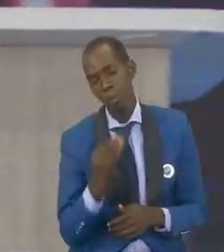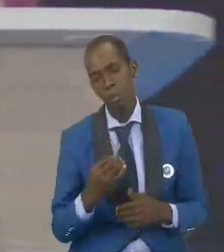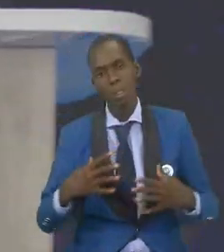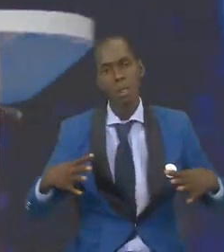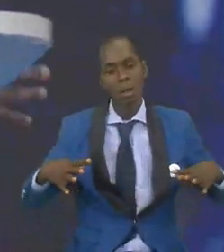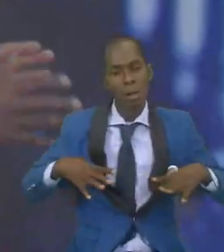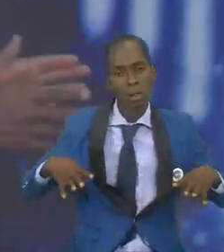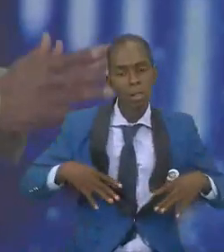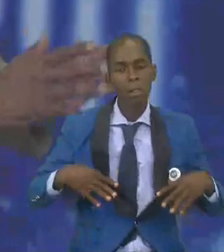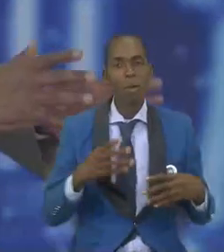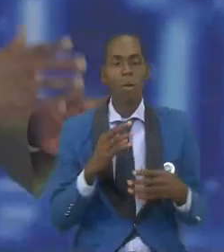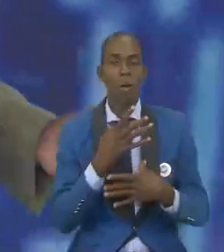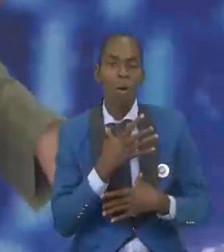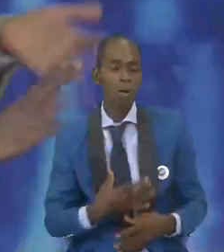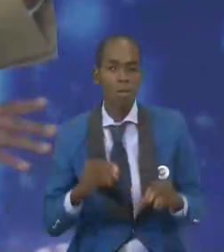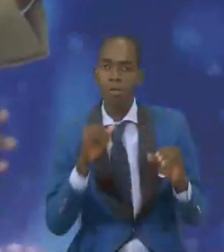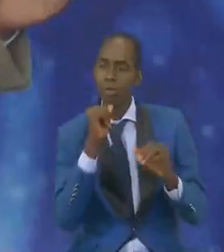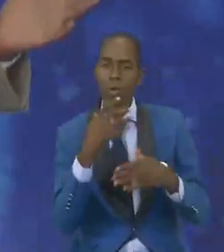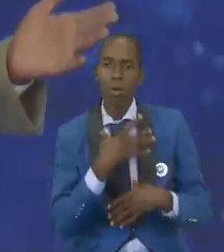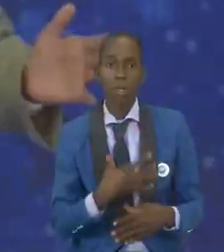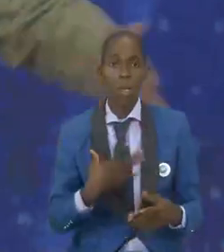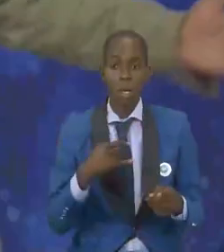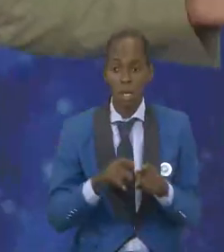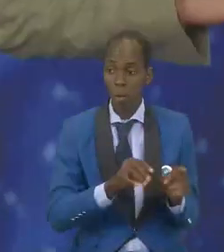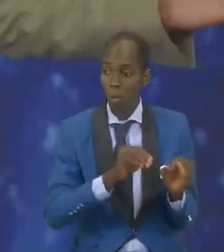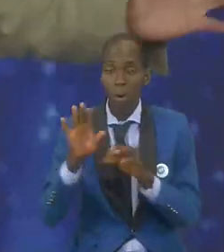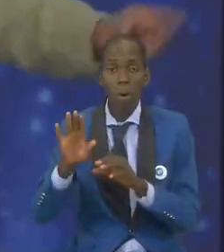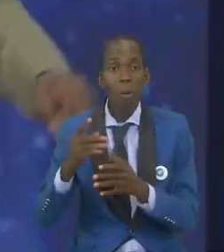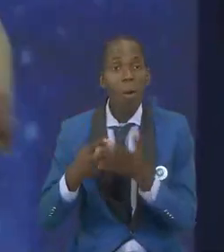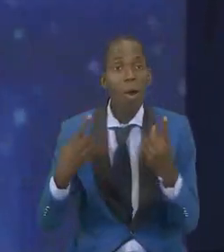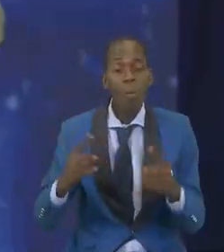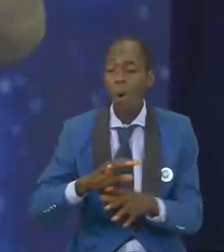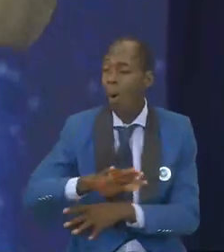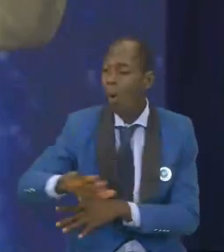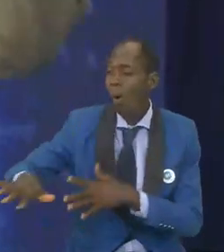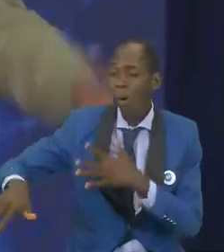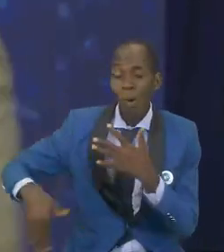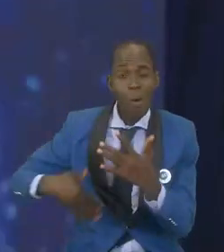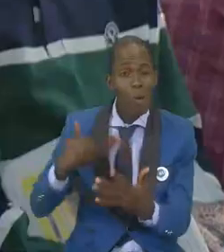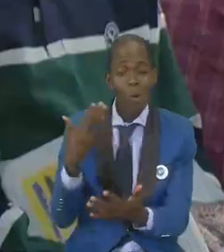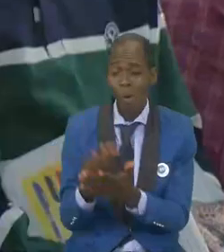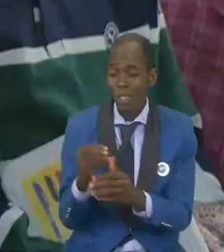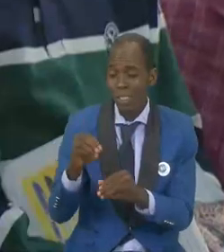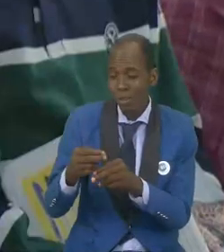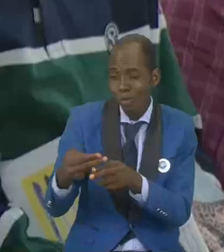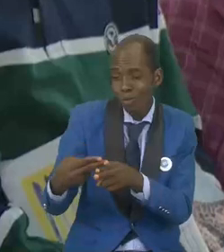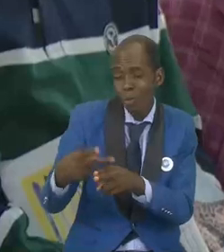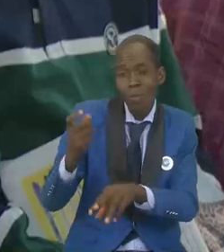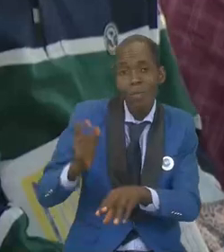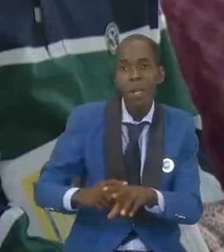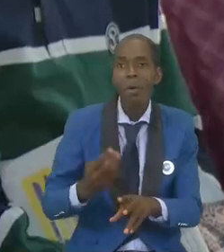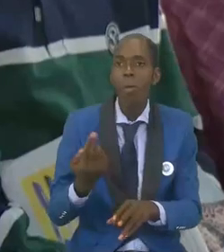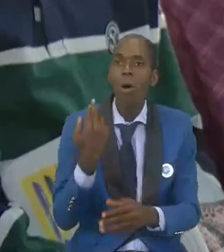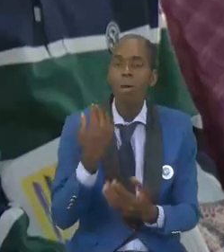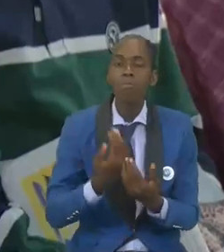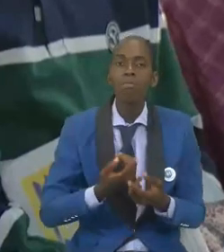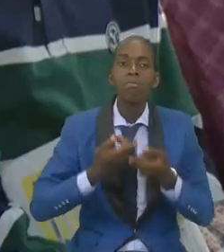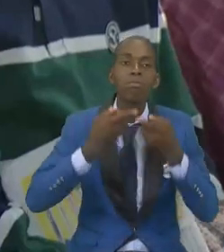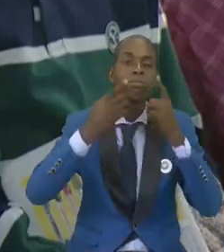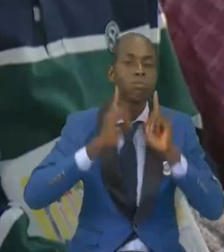s'ils ont fait ou pas s'ils sont en vacances ou pas et on les a jetés dedans et comme il descendait et tous